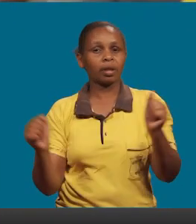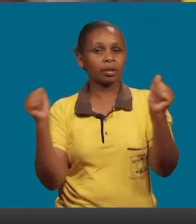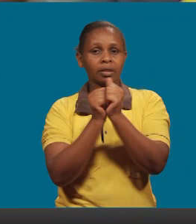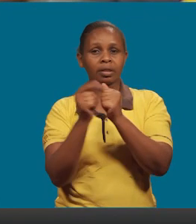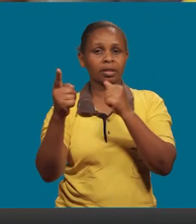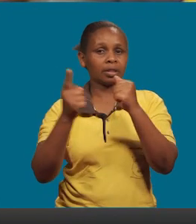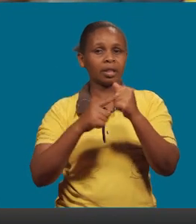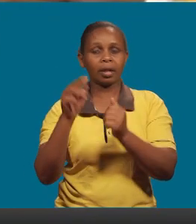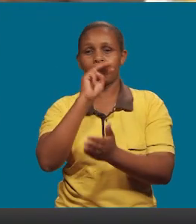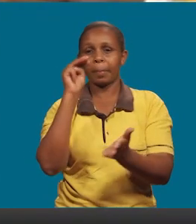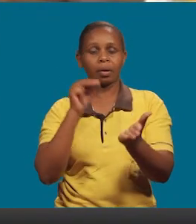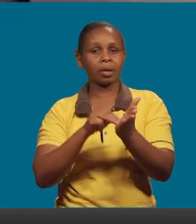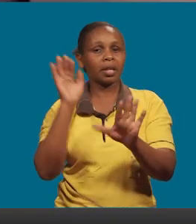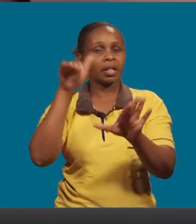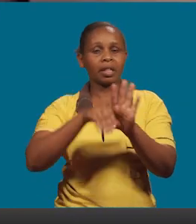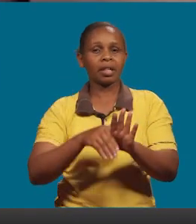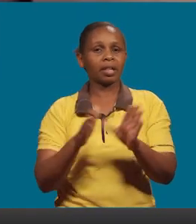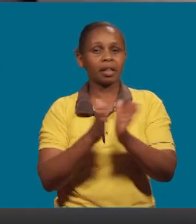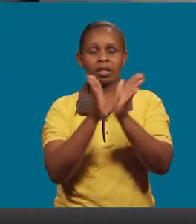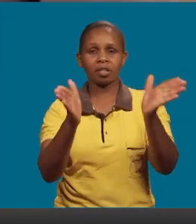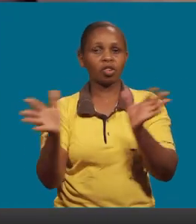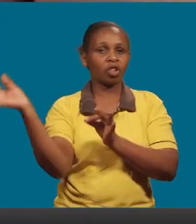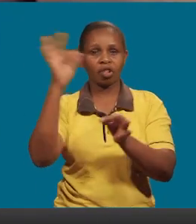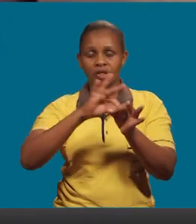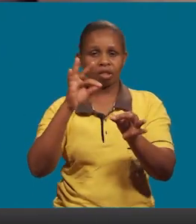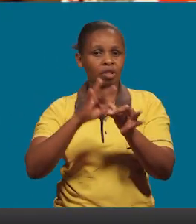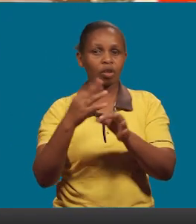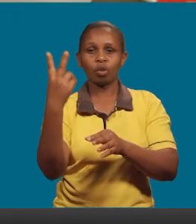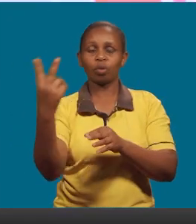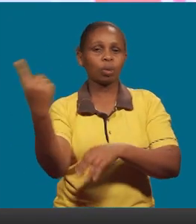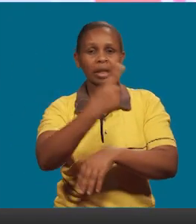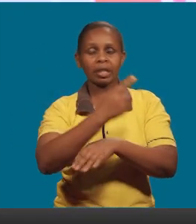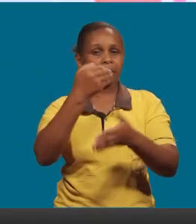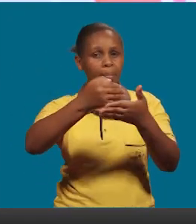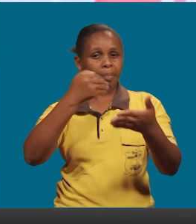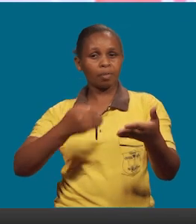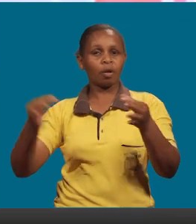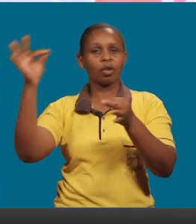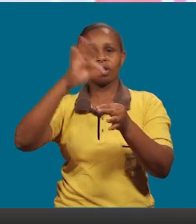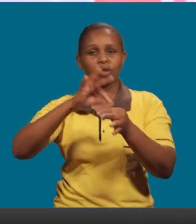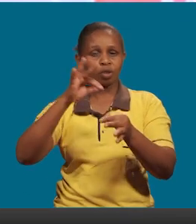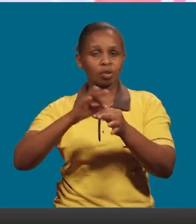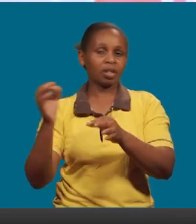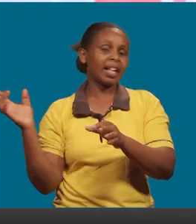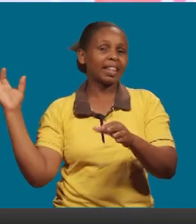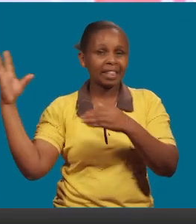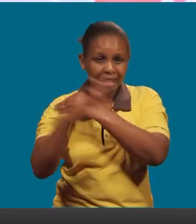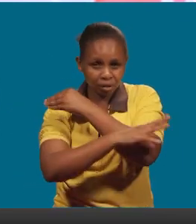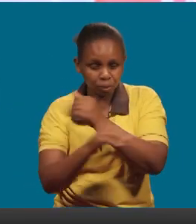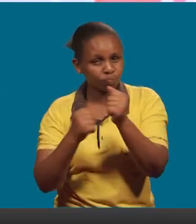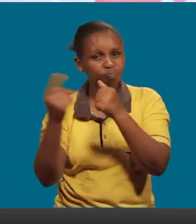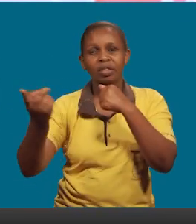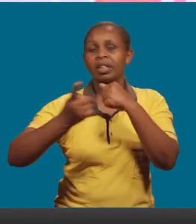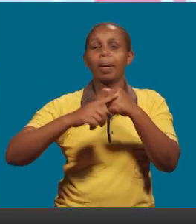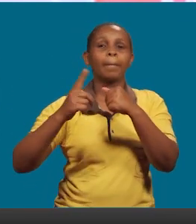na wizi wa takriban bilioni 16 wakati uchaguzi mkuu. 2 days before the elections, they